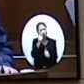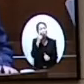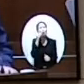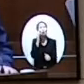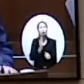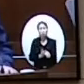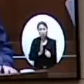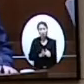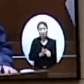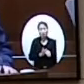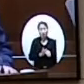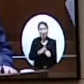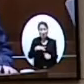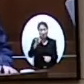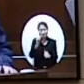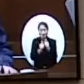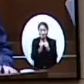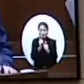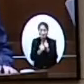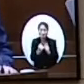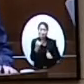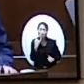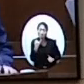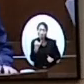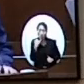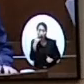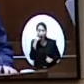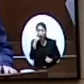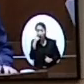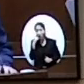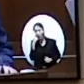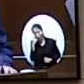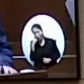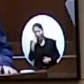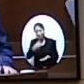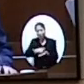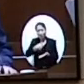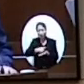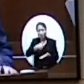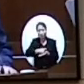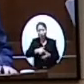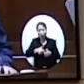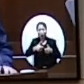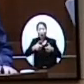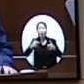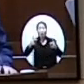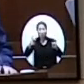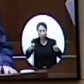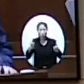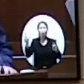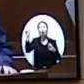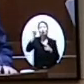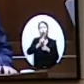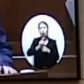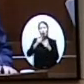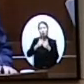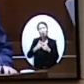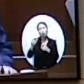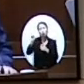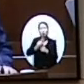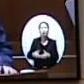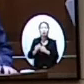바랍니다. 시범사업이 시민들의 호응을 얻어 수요가 꾸준히 증가할 경우 추가로 복합기를